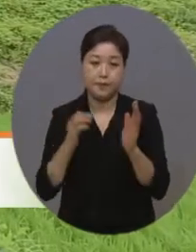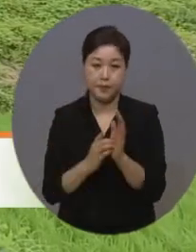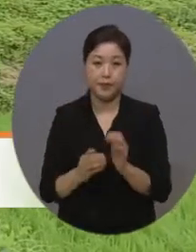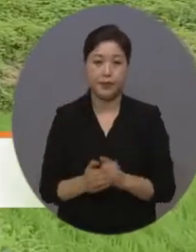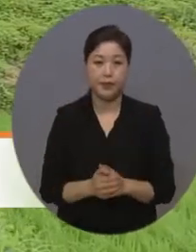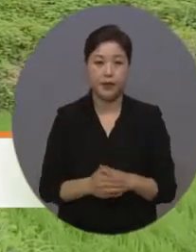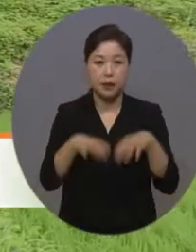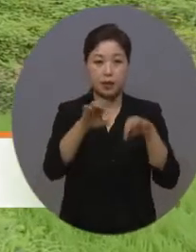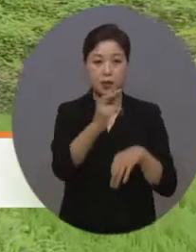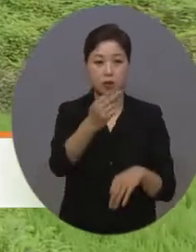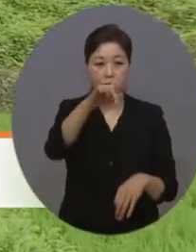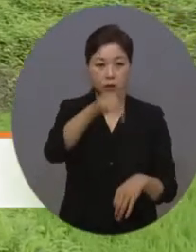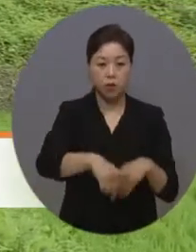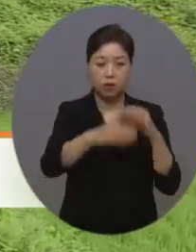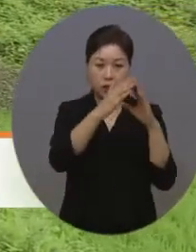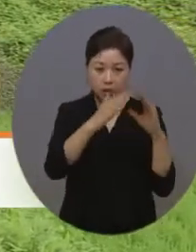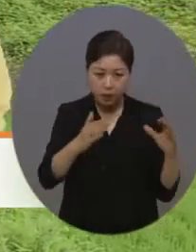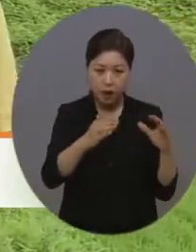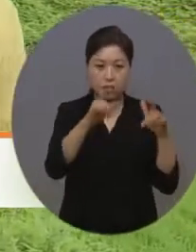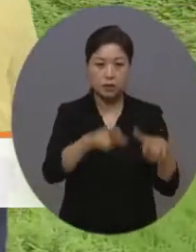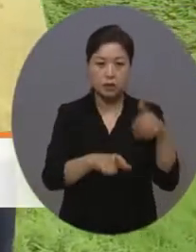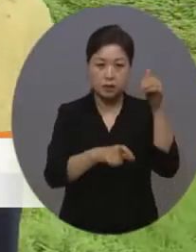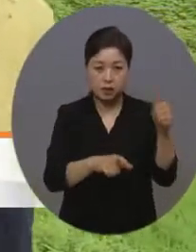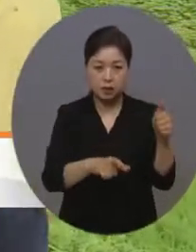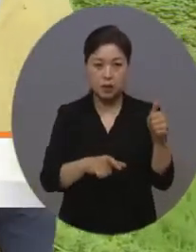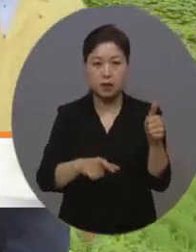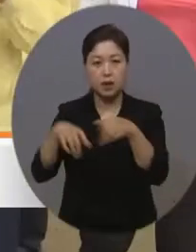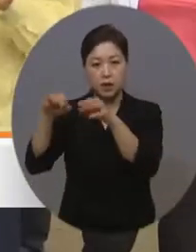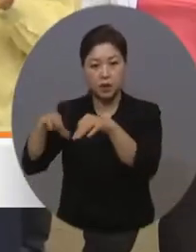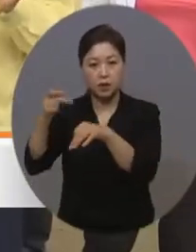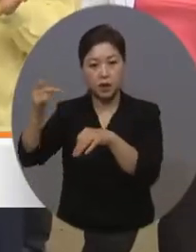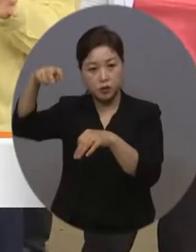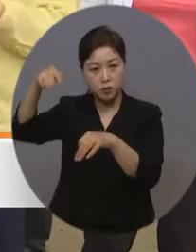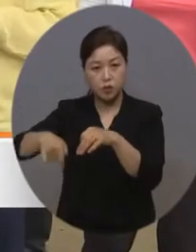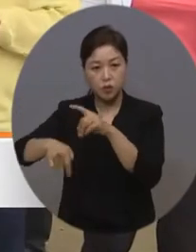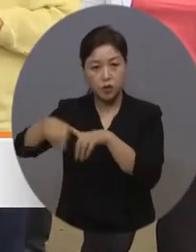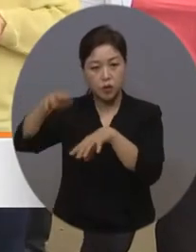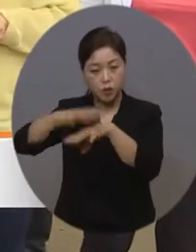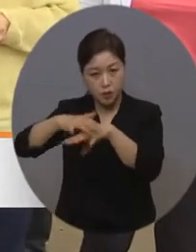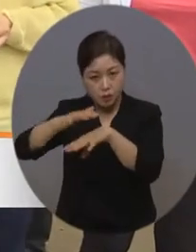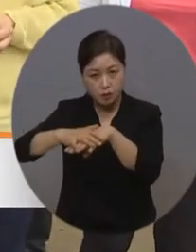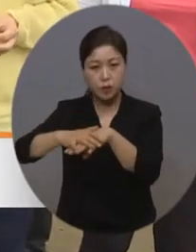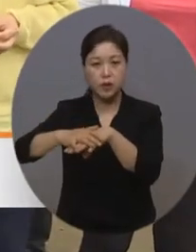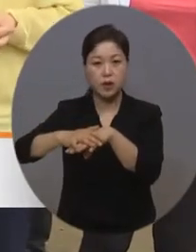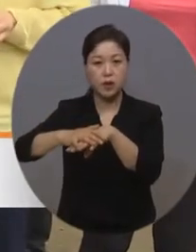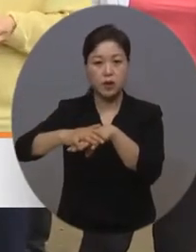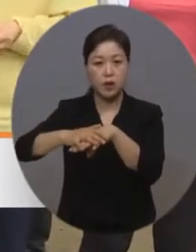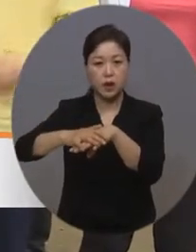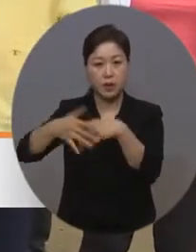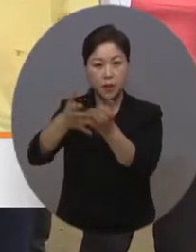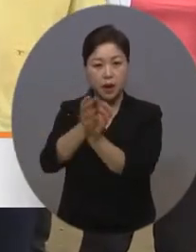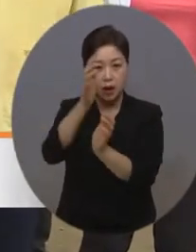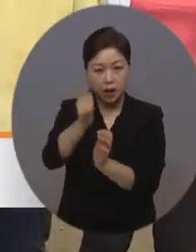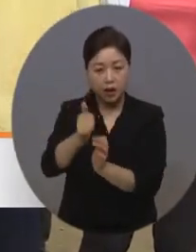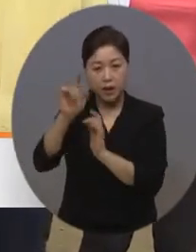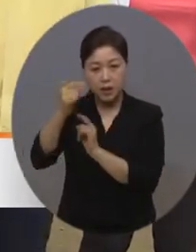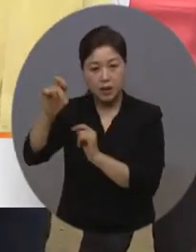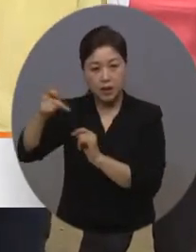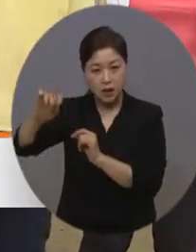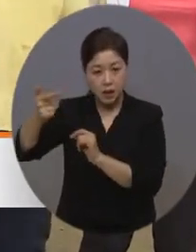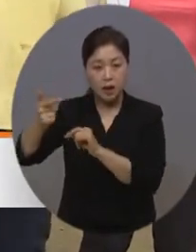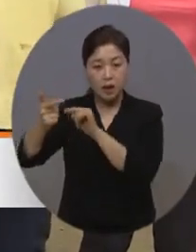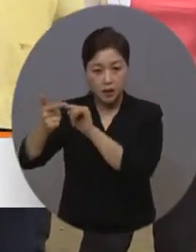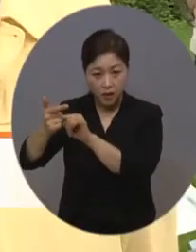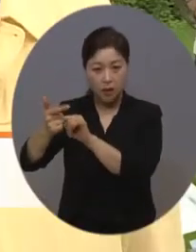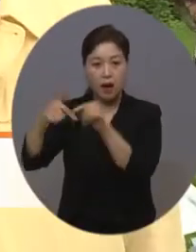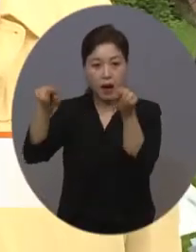김영록 전라남도지사는 지난 9일 김현수 농식품부 장관과 장흥을 그리고 이낙연 더불어민주당 전 대표와 해남